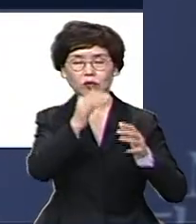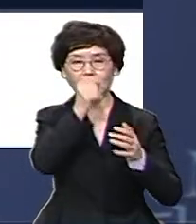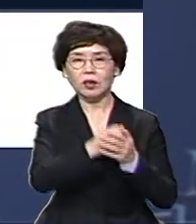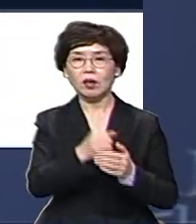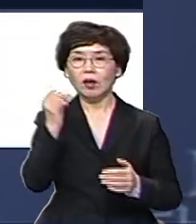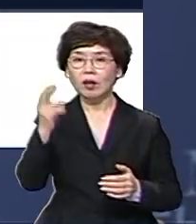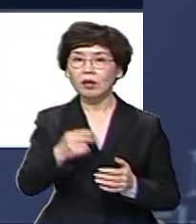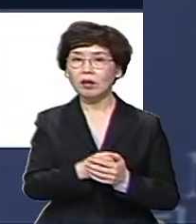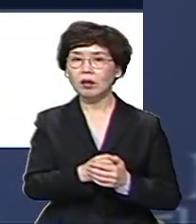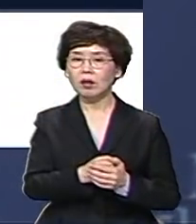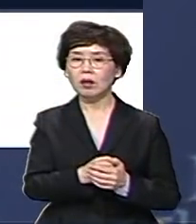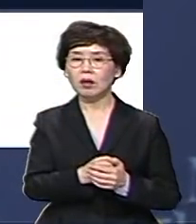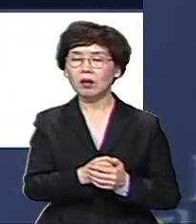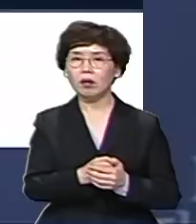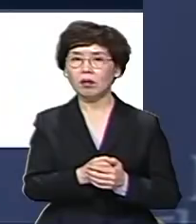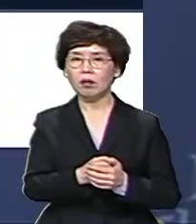그런데